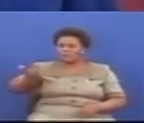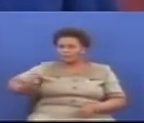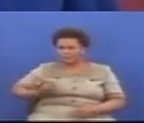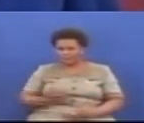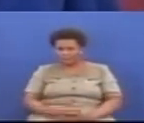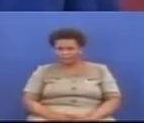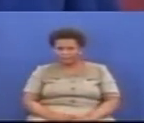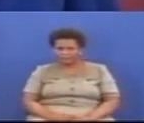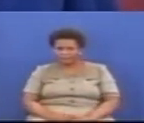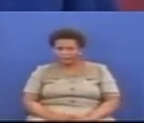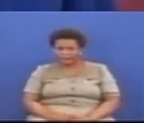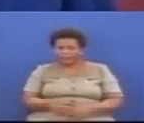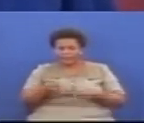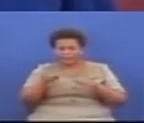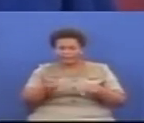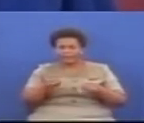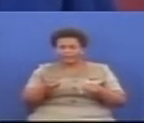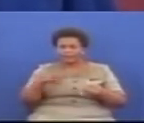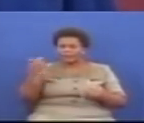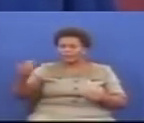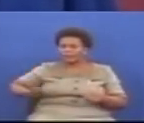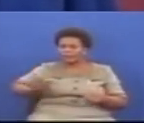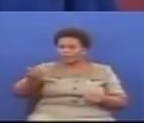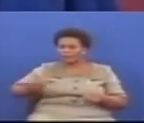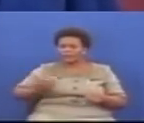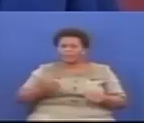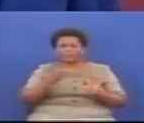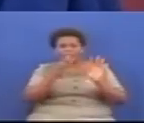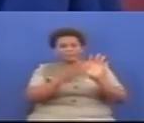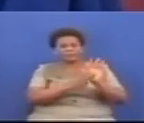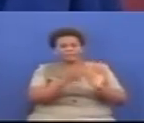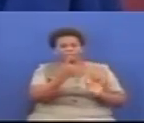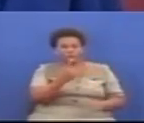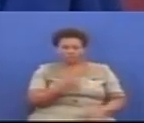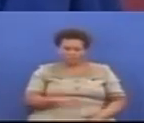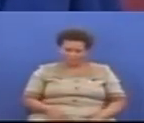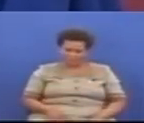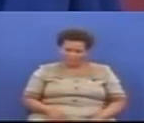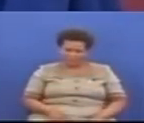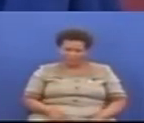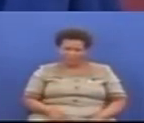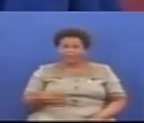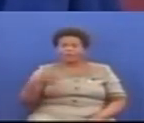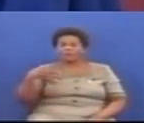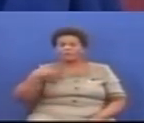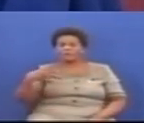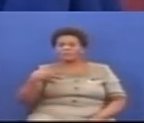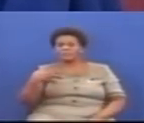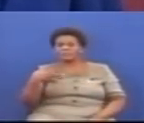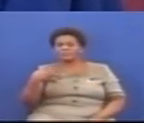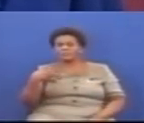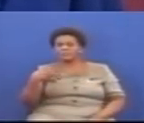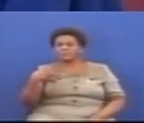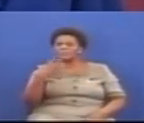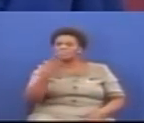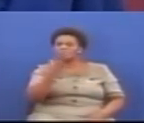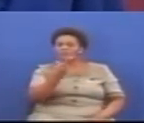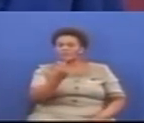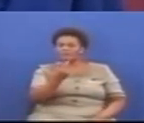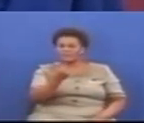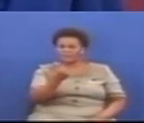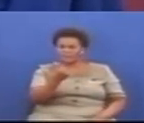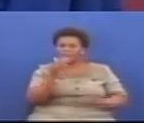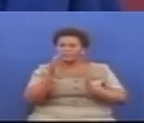tulionao leo, tukianza na wageni 81, Mheshimiwa Dr. Philip Mpango, Waziri wa Fedha na Mipango kutoka Wizara ya Fedha